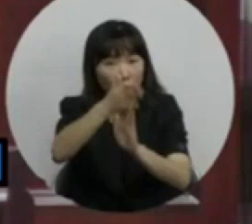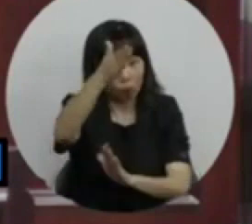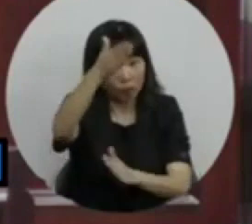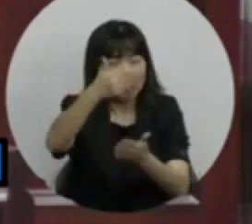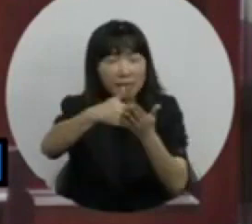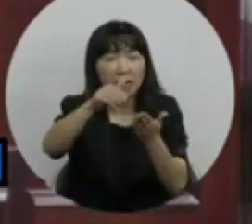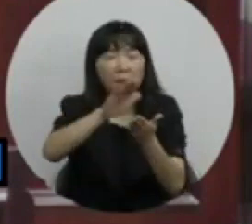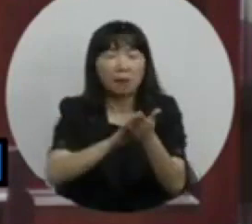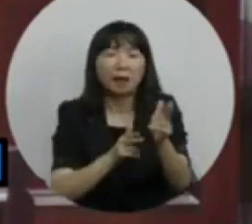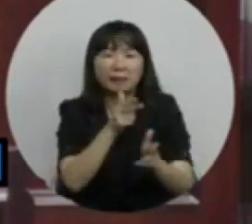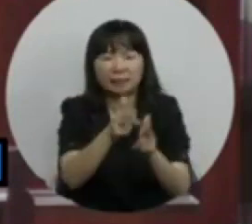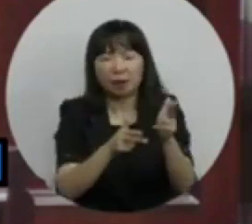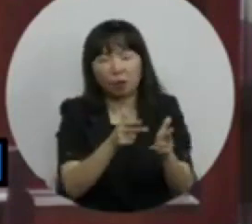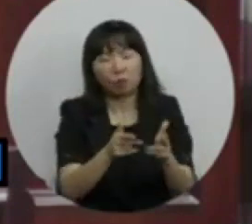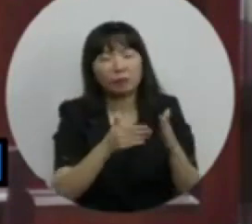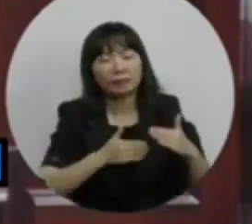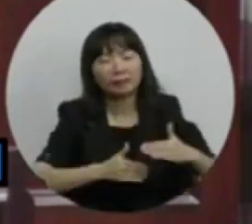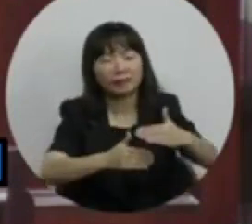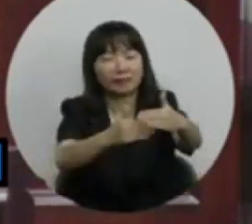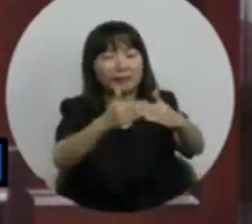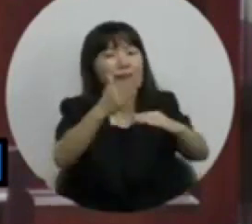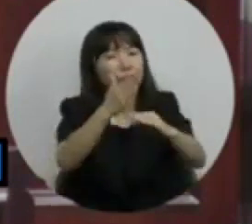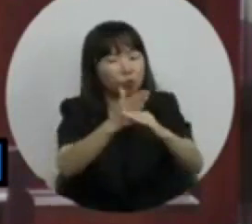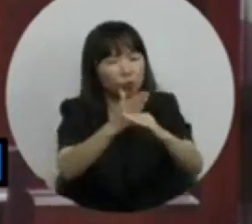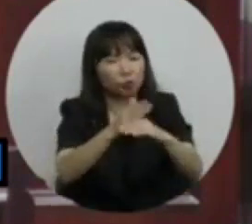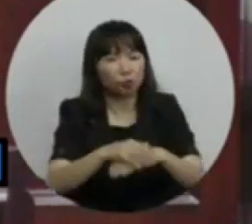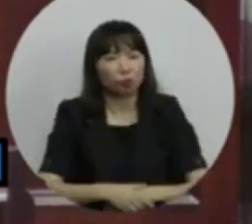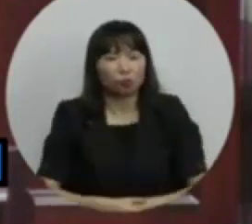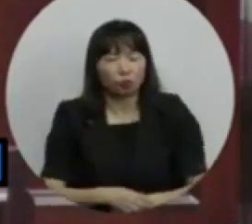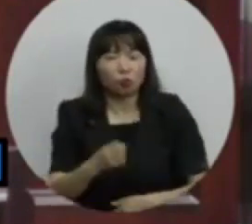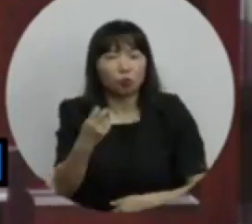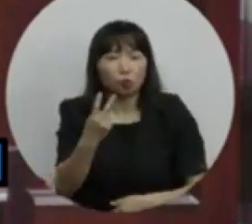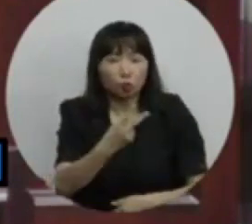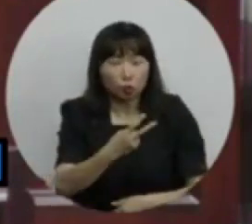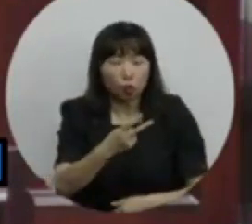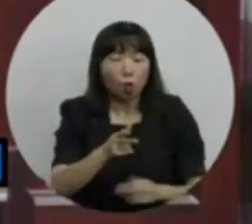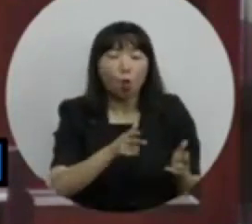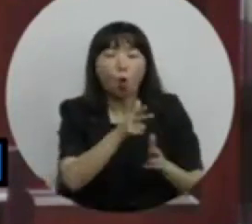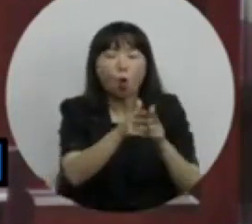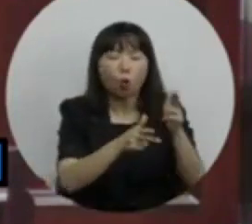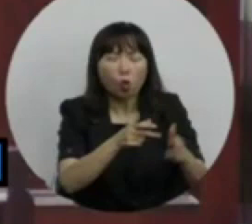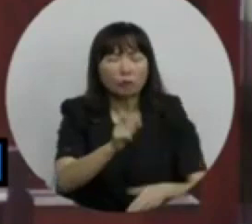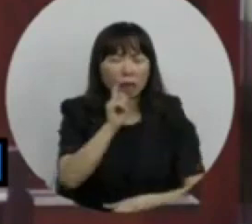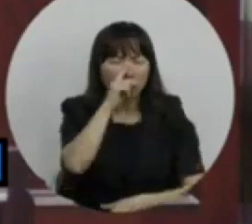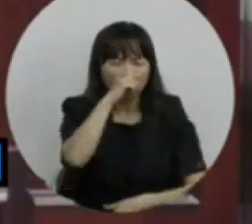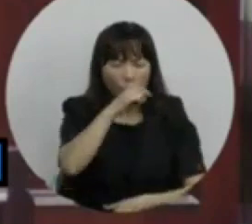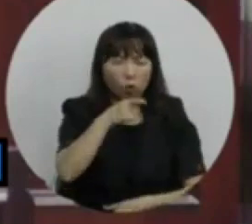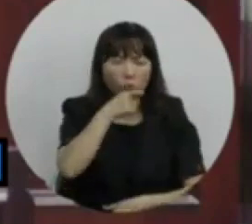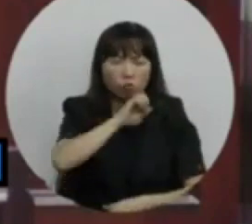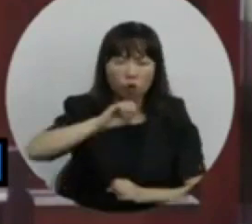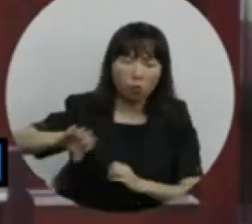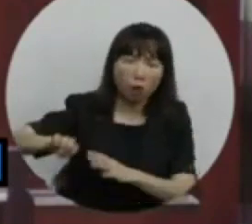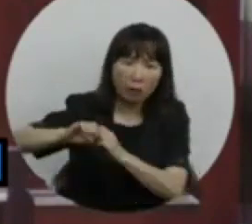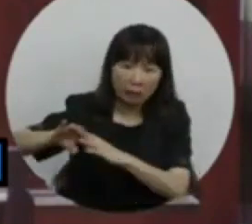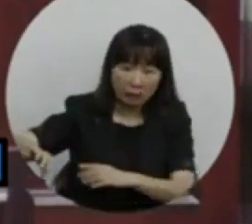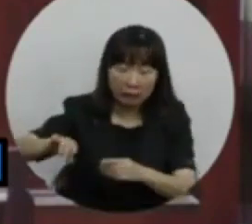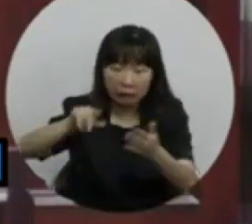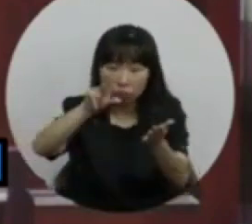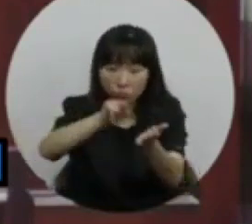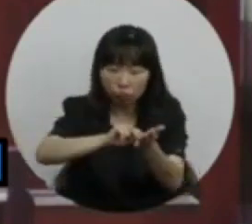수 있게 되었습니다. 또한 폐수 배출이 없는 공장의 신증설 건축 면적이